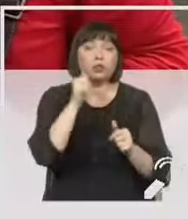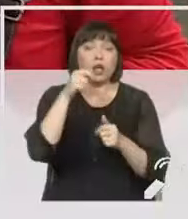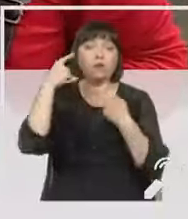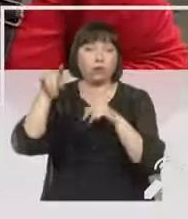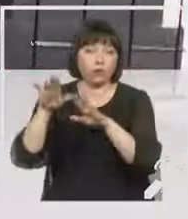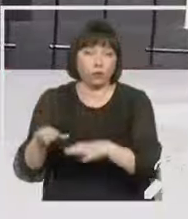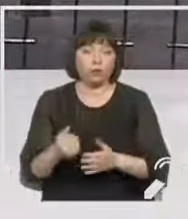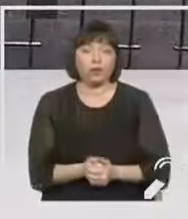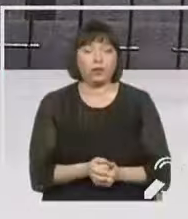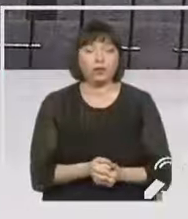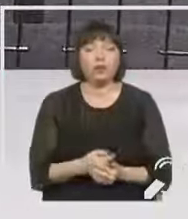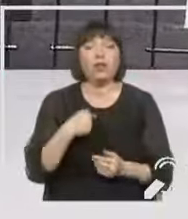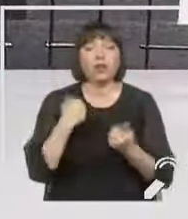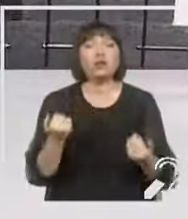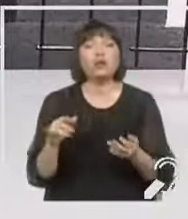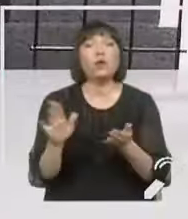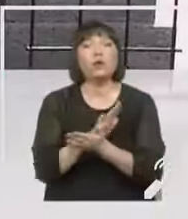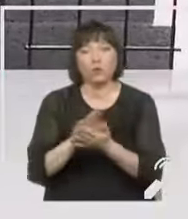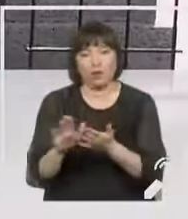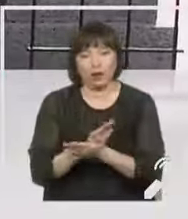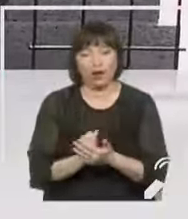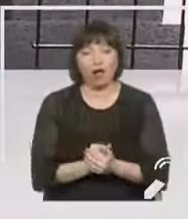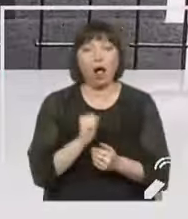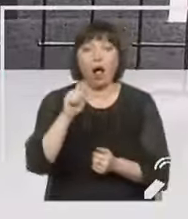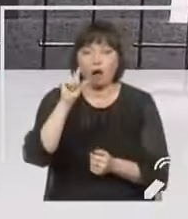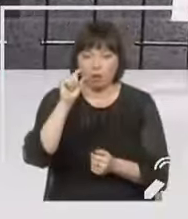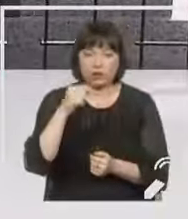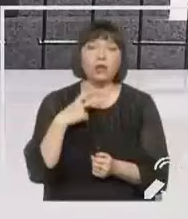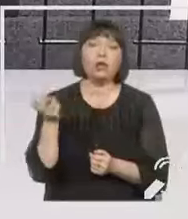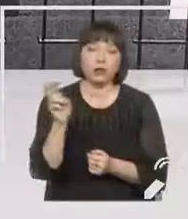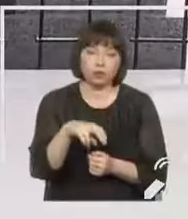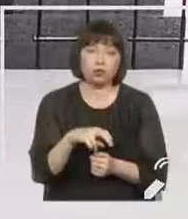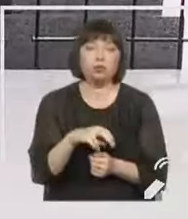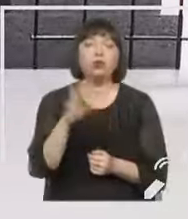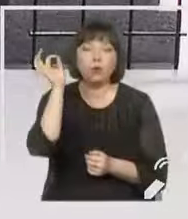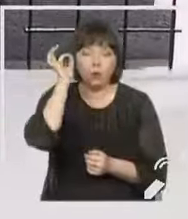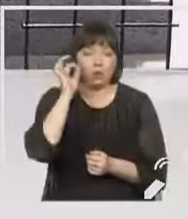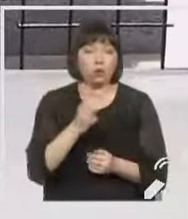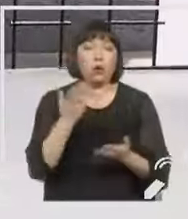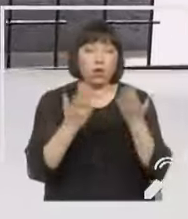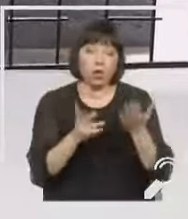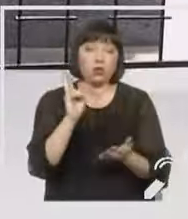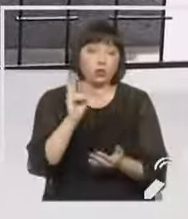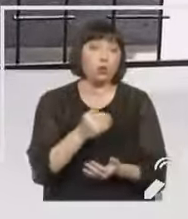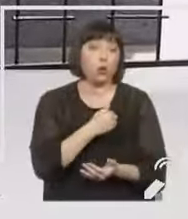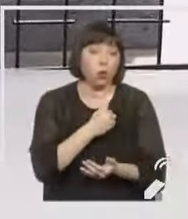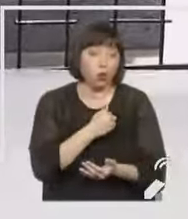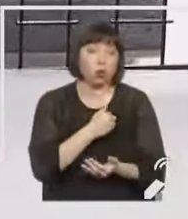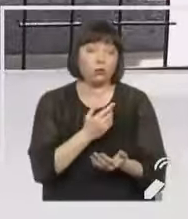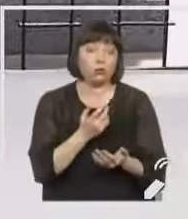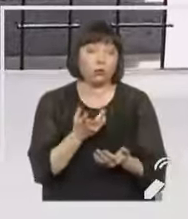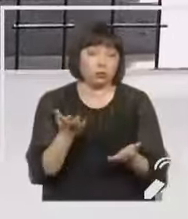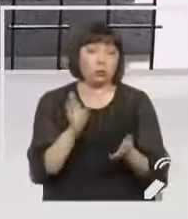în altă parte. Eu s-o nedeală uborcă, ubirală. А в понедельник уже приду, помяну. Если захотят кто-то